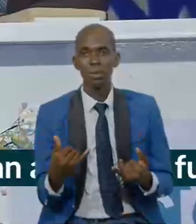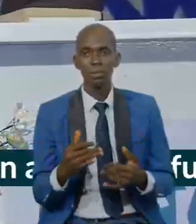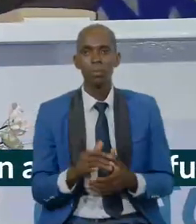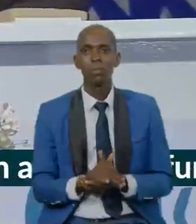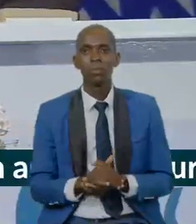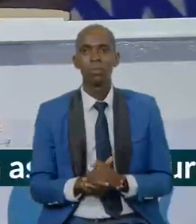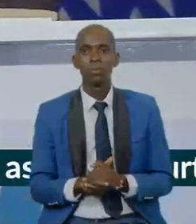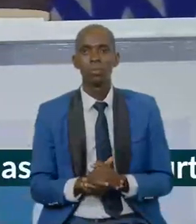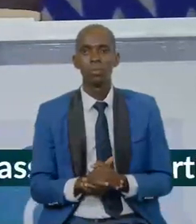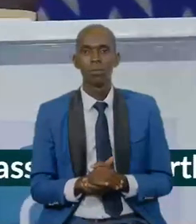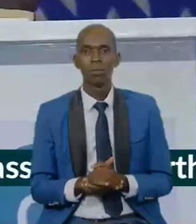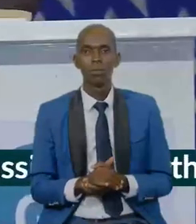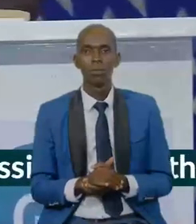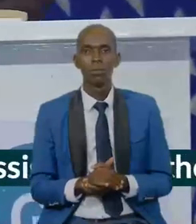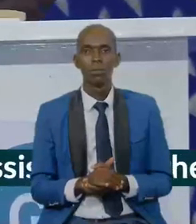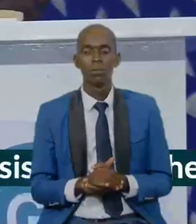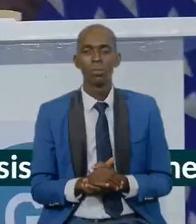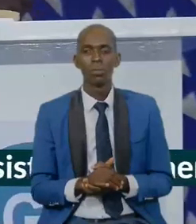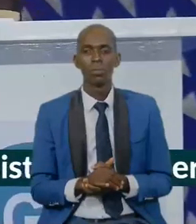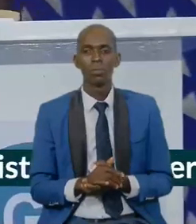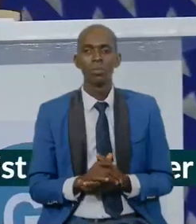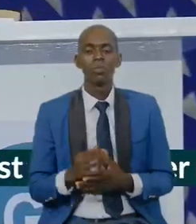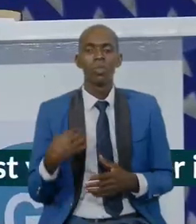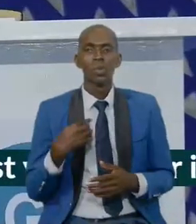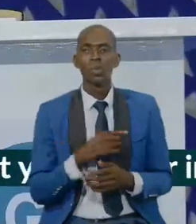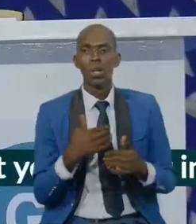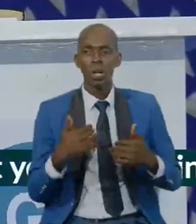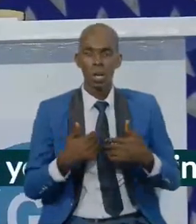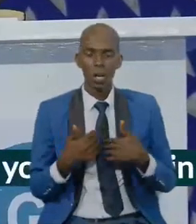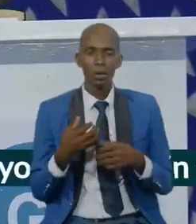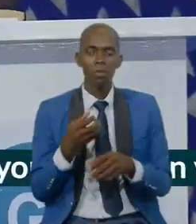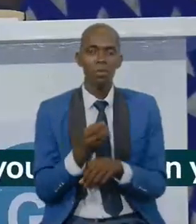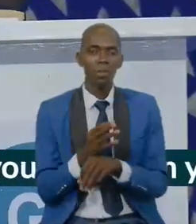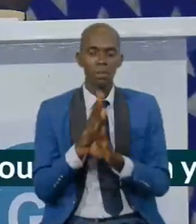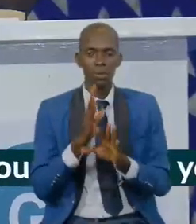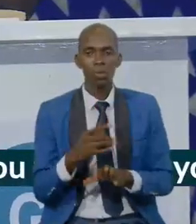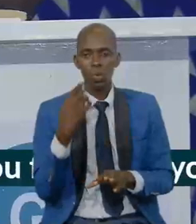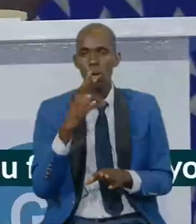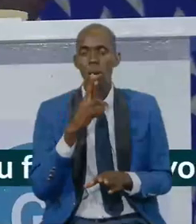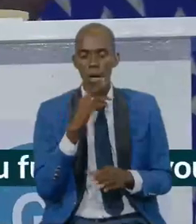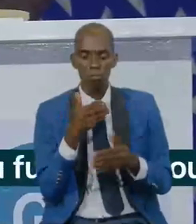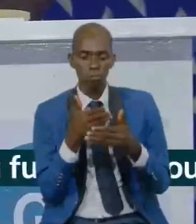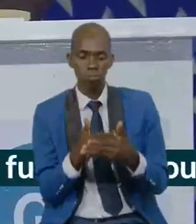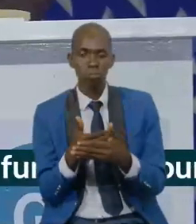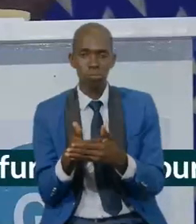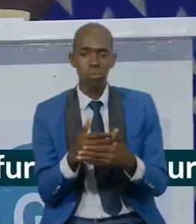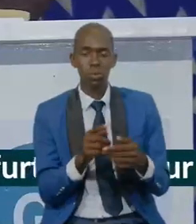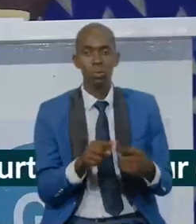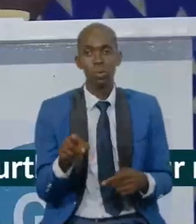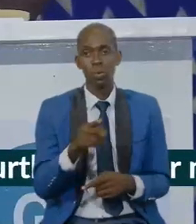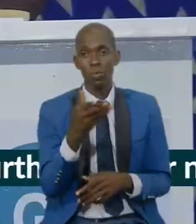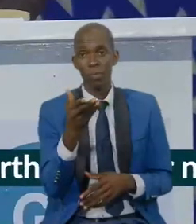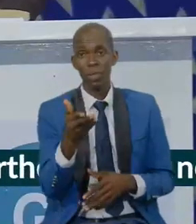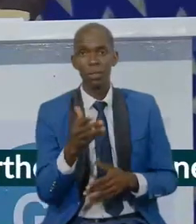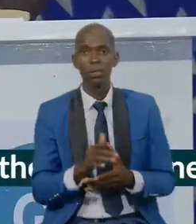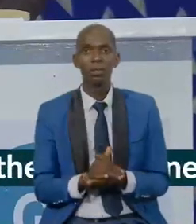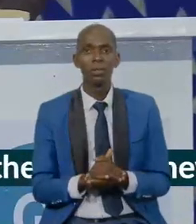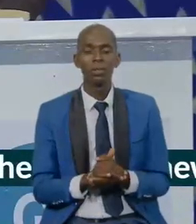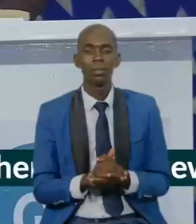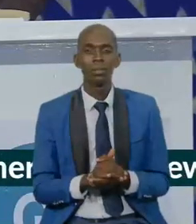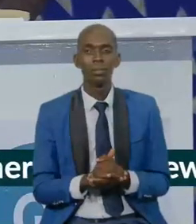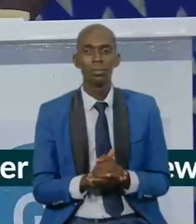pas loin de vous. Et les conseillers qui sont tout près de vous. Vous pouvez